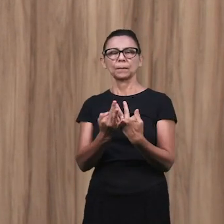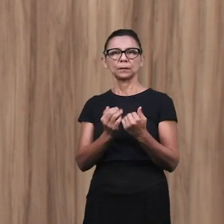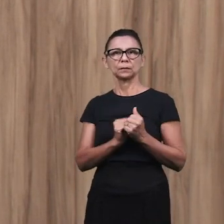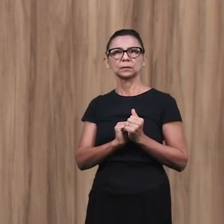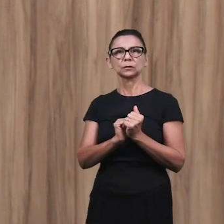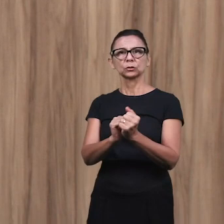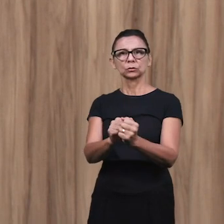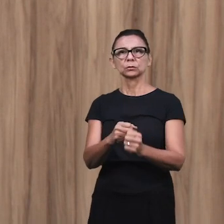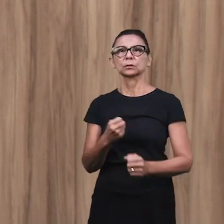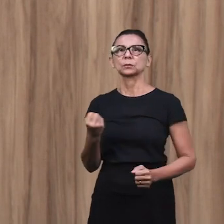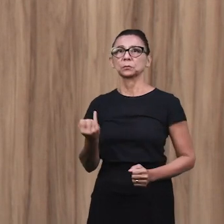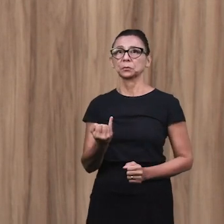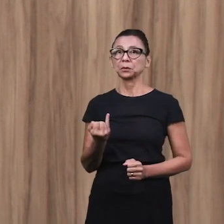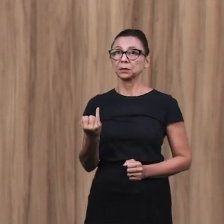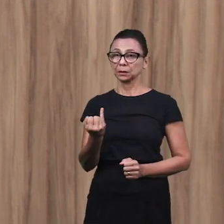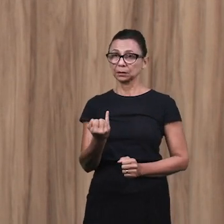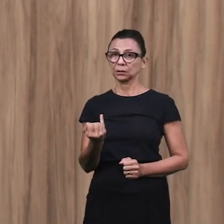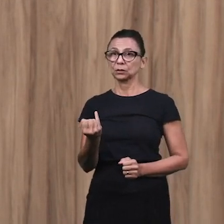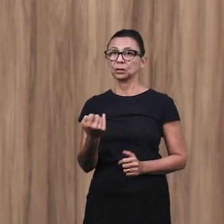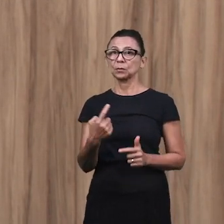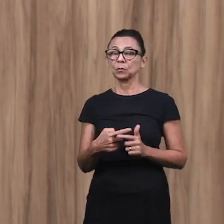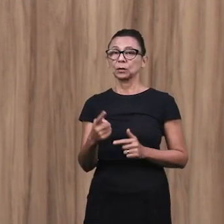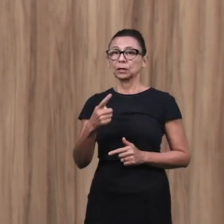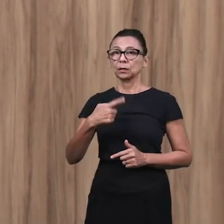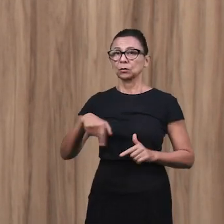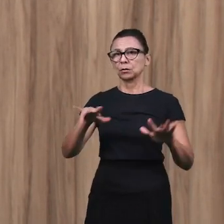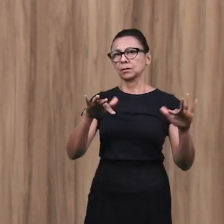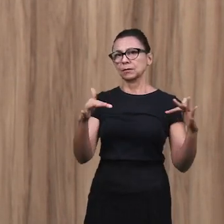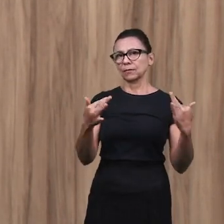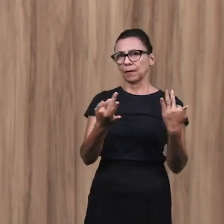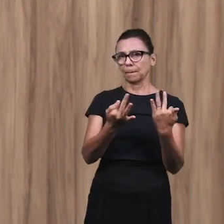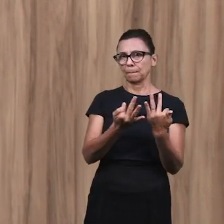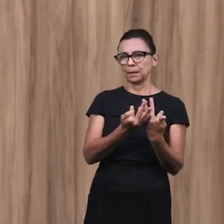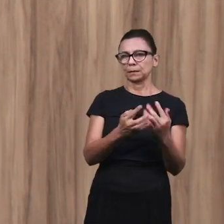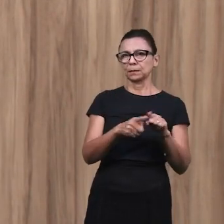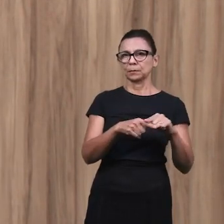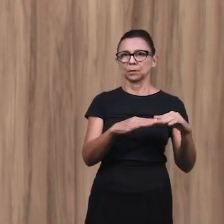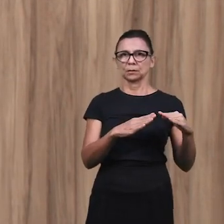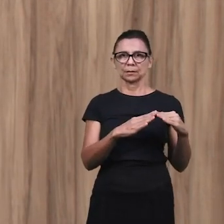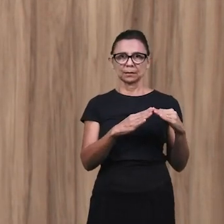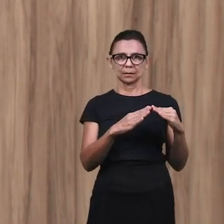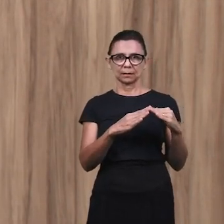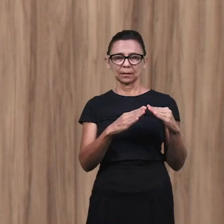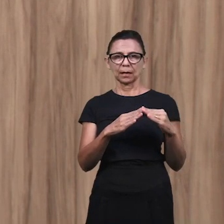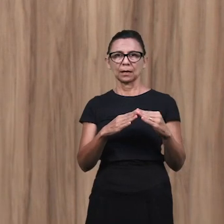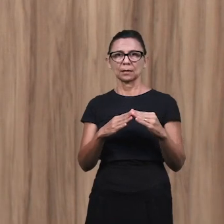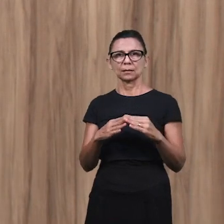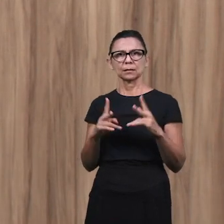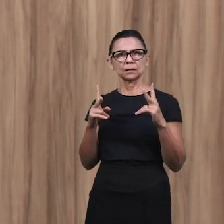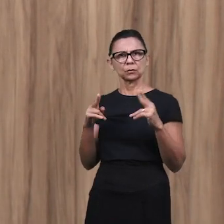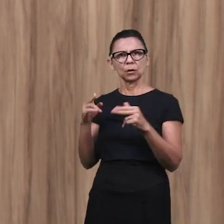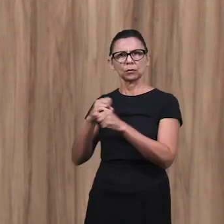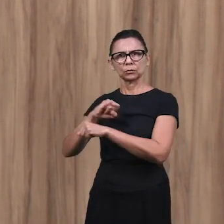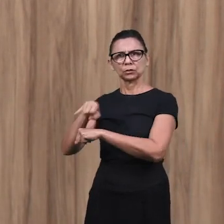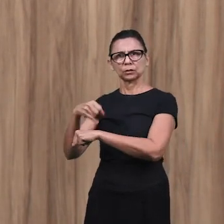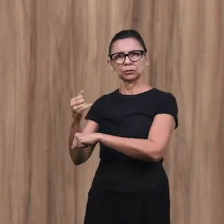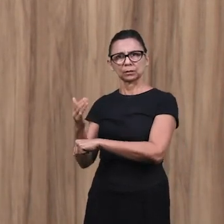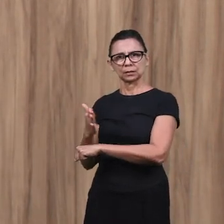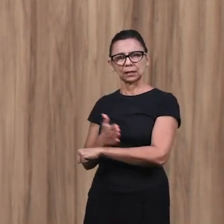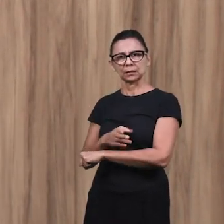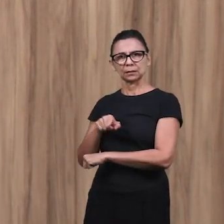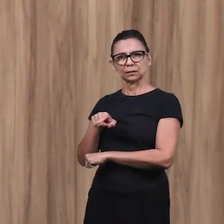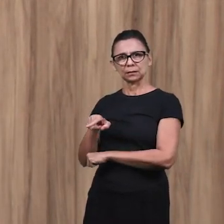notre foyer, nos engagements familiaux dans sa présence, ainsi comme nos foyers ont besoin d'être appelés